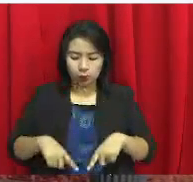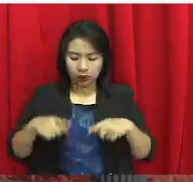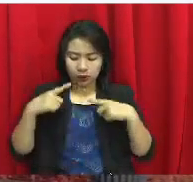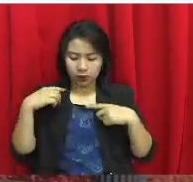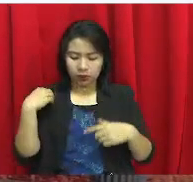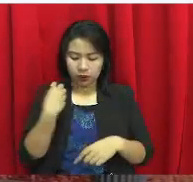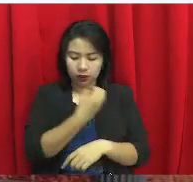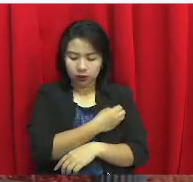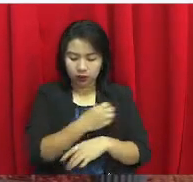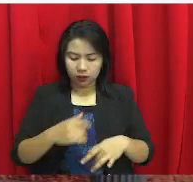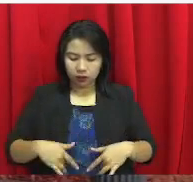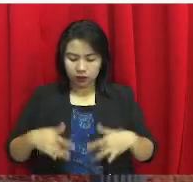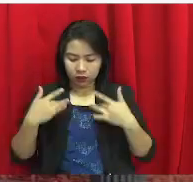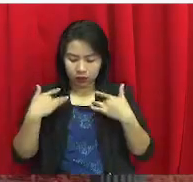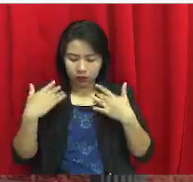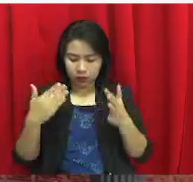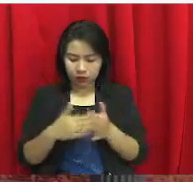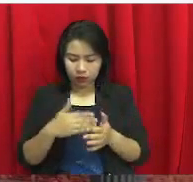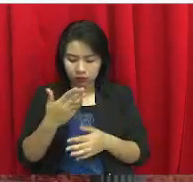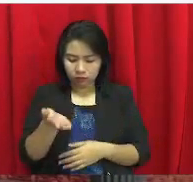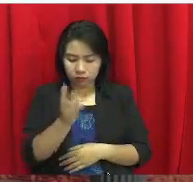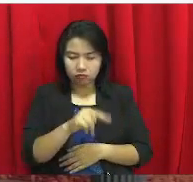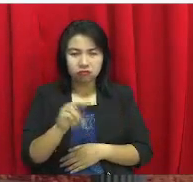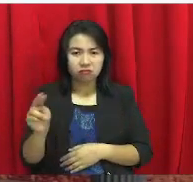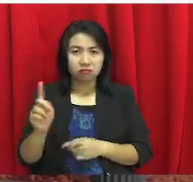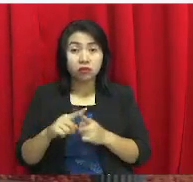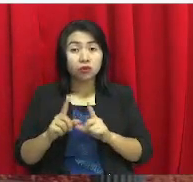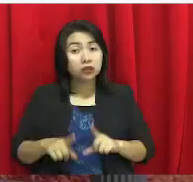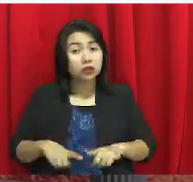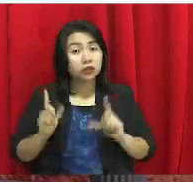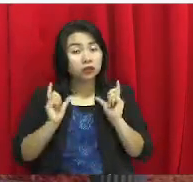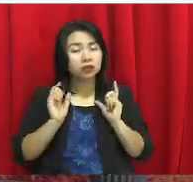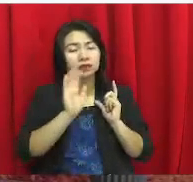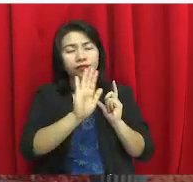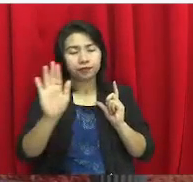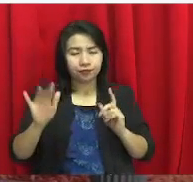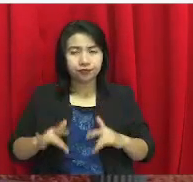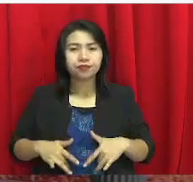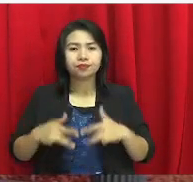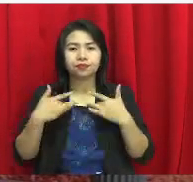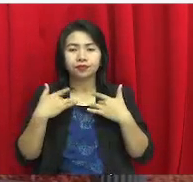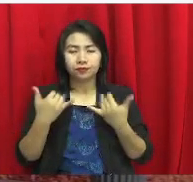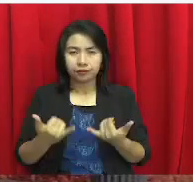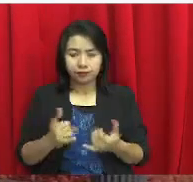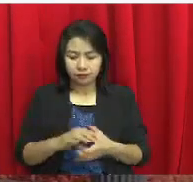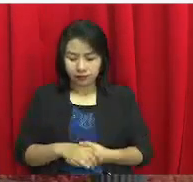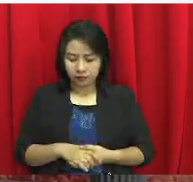ngayon? You're going to live your life, you know? You're going to live your